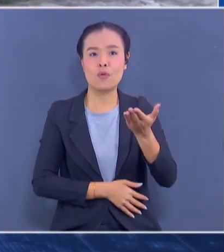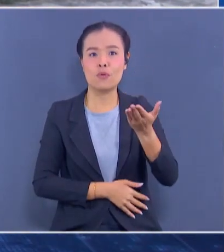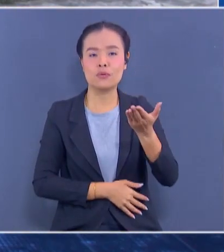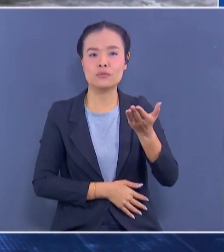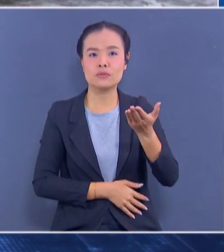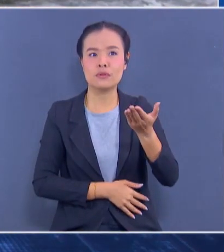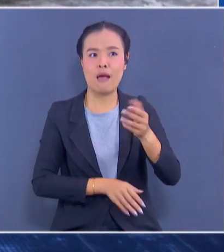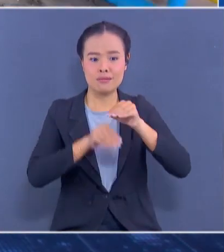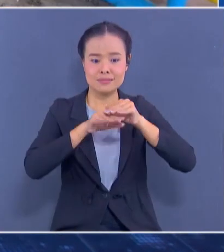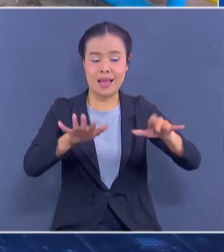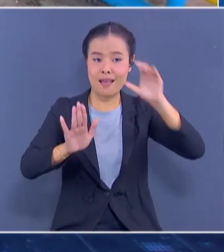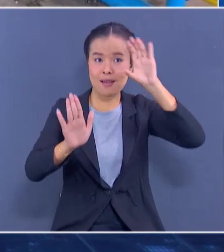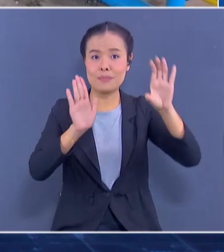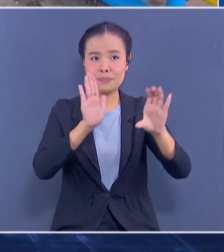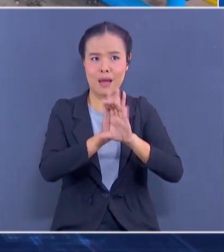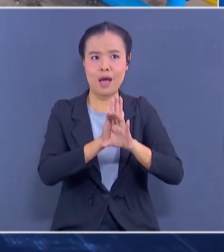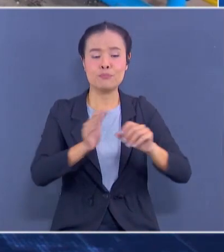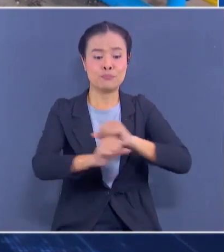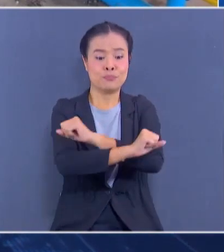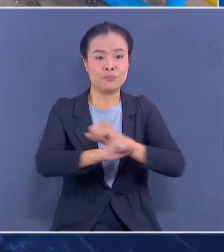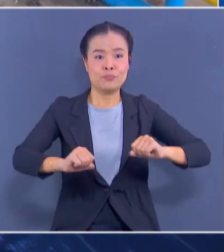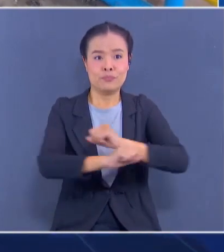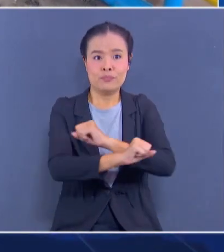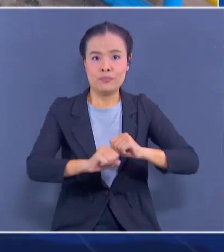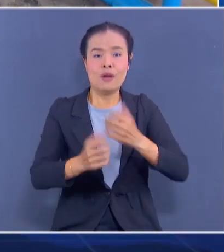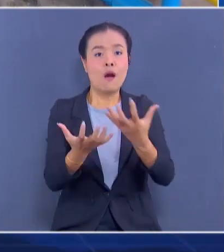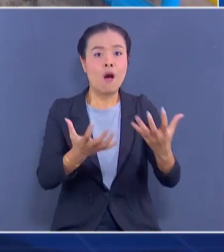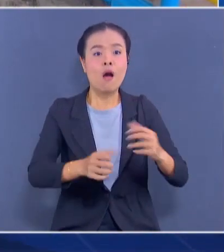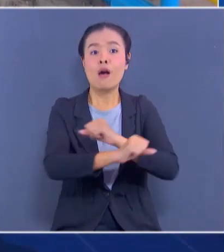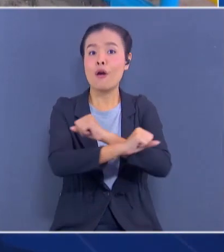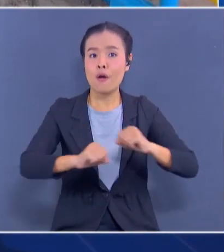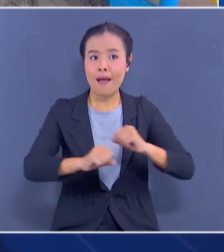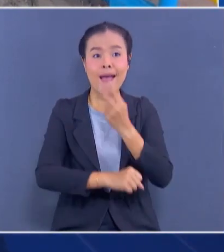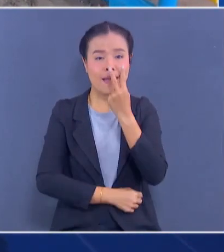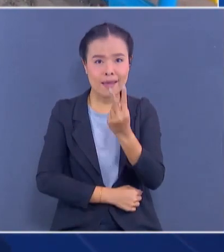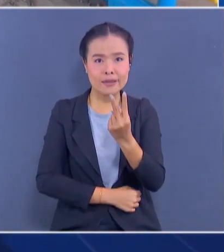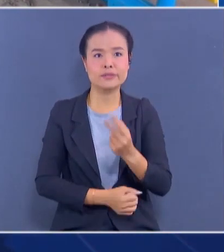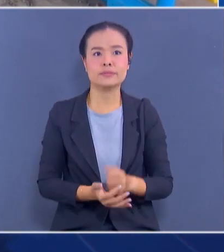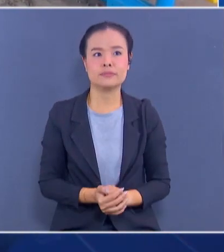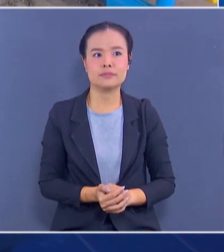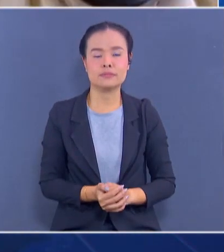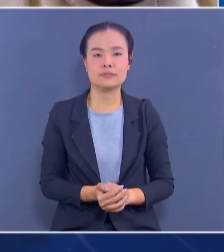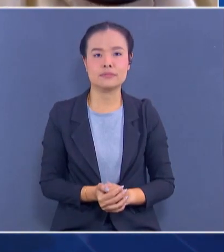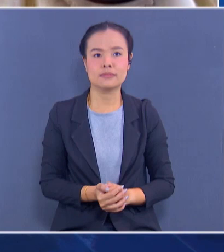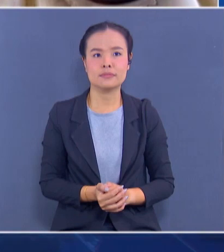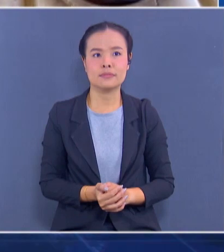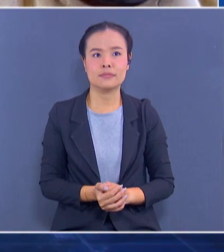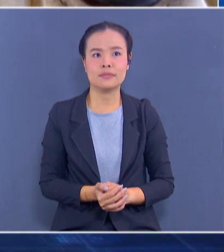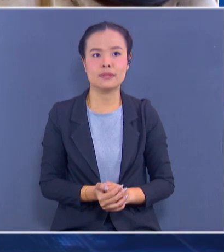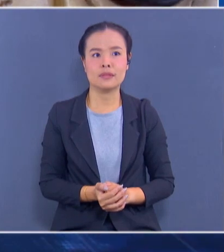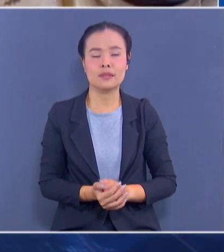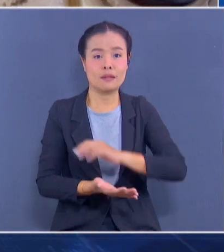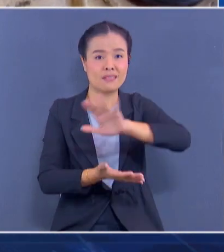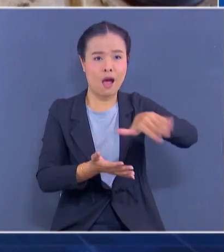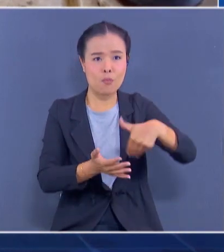านออกมาแฉภาพเกี่ยวกับเครื่องออกกำลังกายครับเครื่องออกกำลังกายที่คุณผู้ชมเห็นเนี่ยครับทั้งหมดทั้งมวลนี้ครับมีร